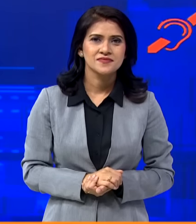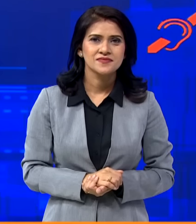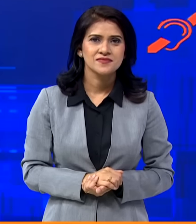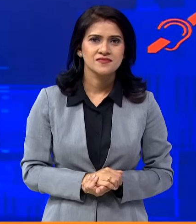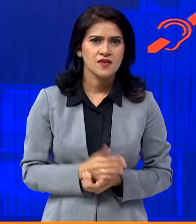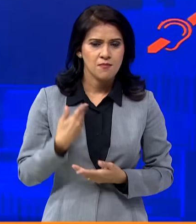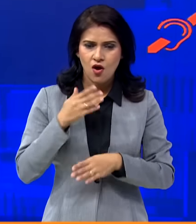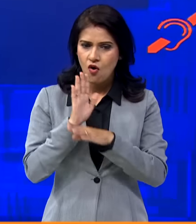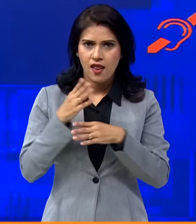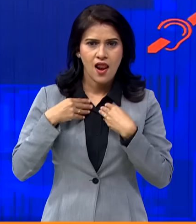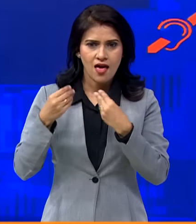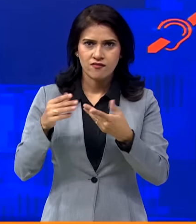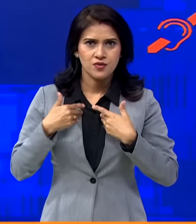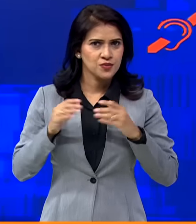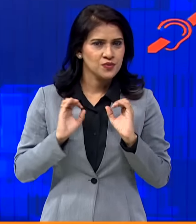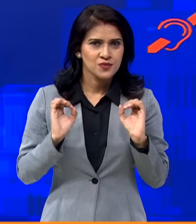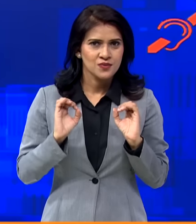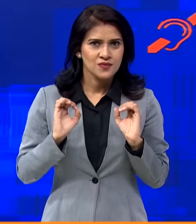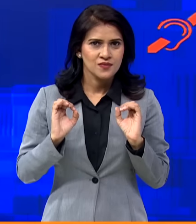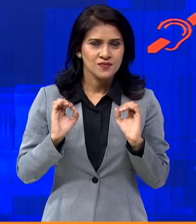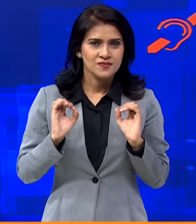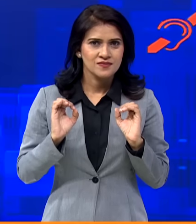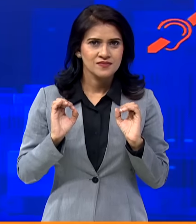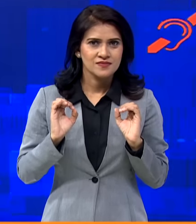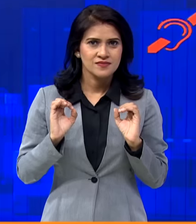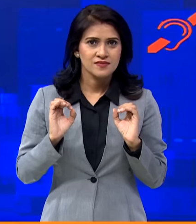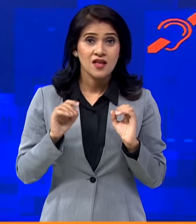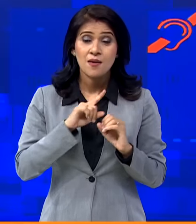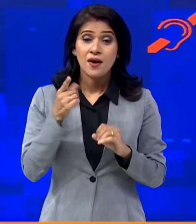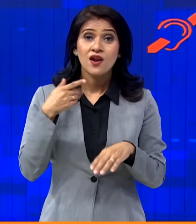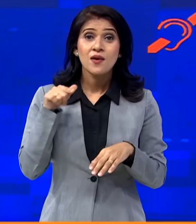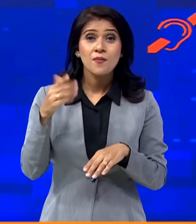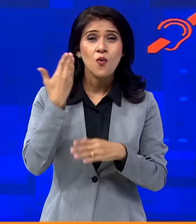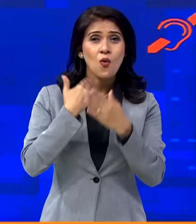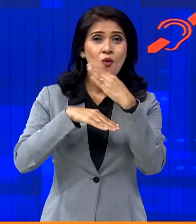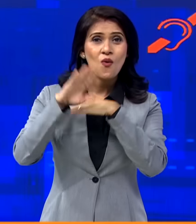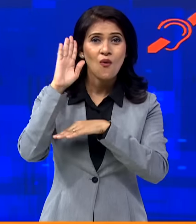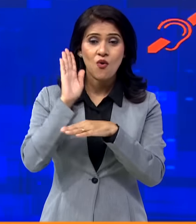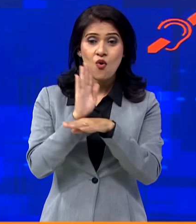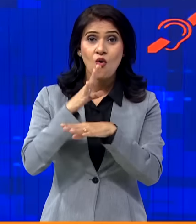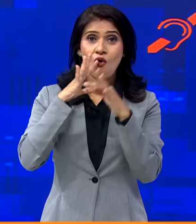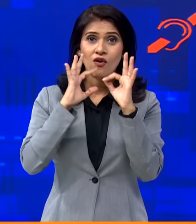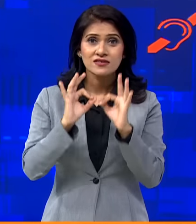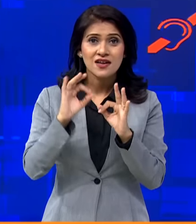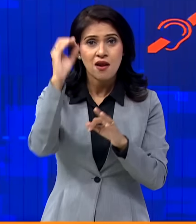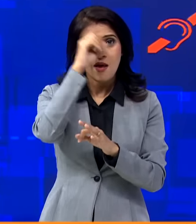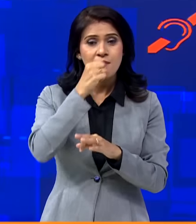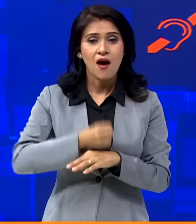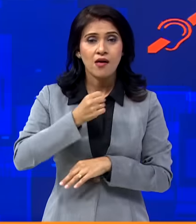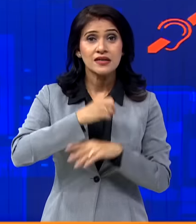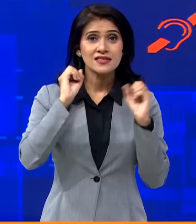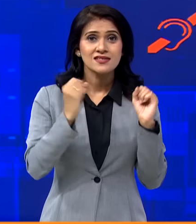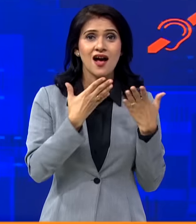कांग्रेस नहीं छोड़ी लेकिन जो कांग्रेस महात्मा गांधी की कांग्रेस थी जिस कांग्रेस